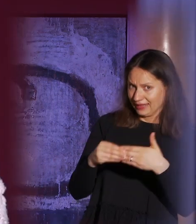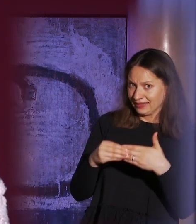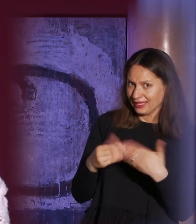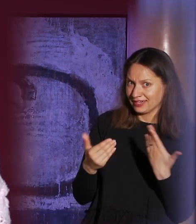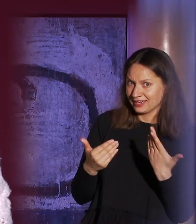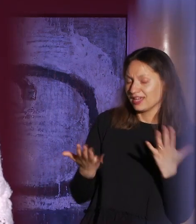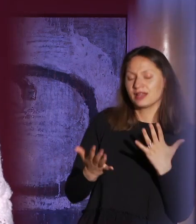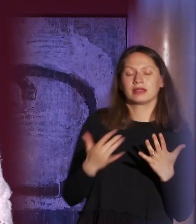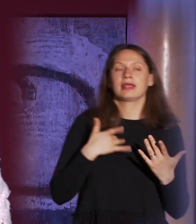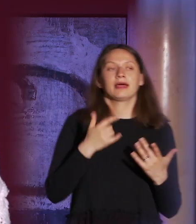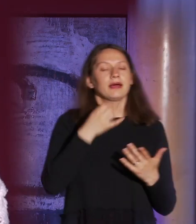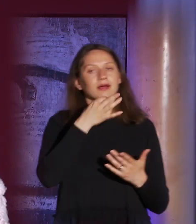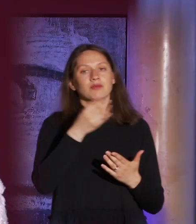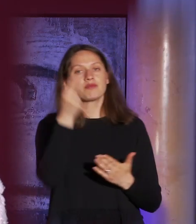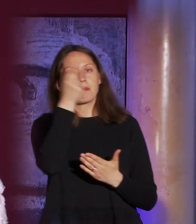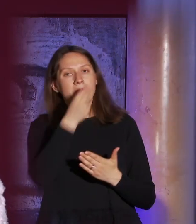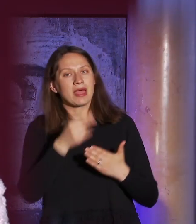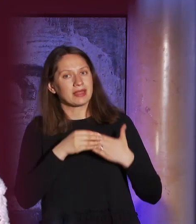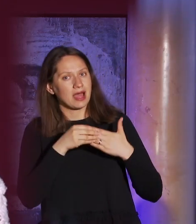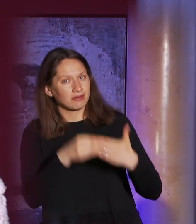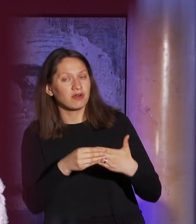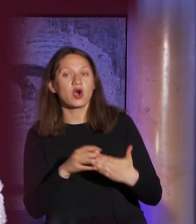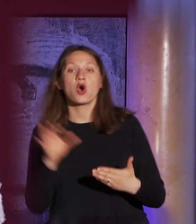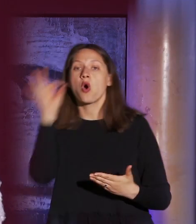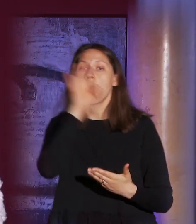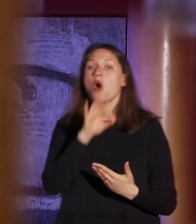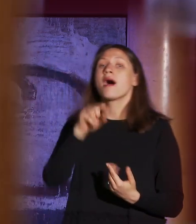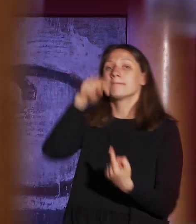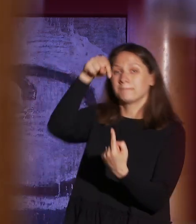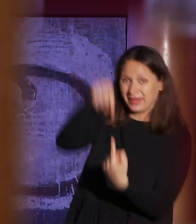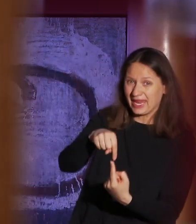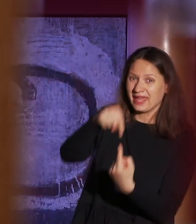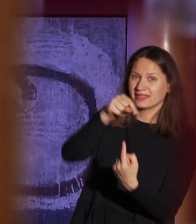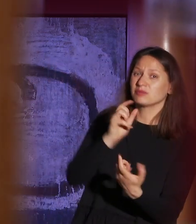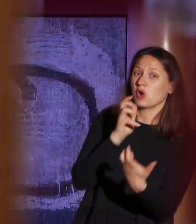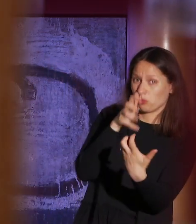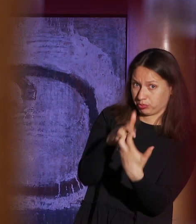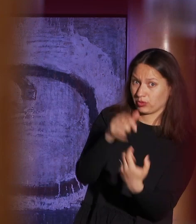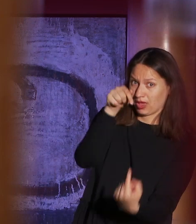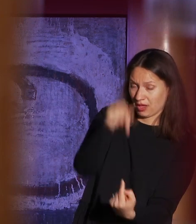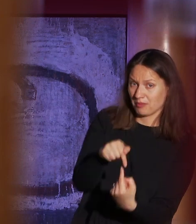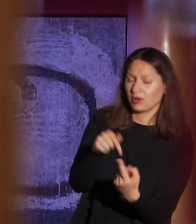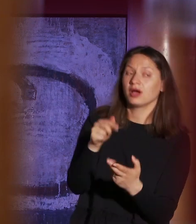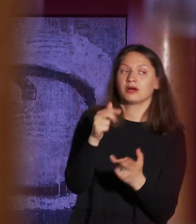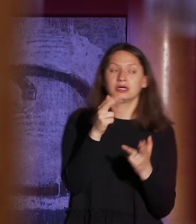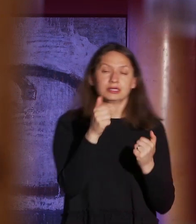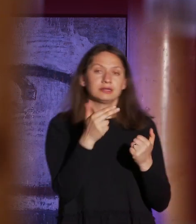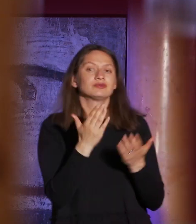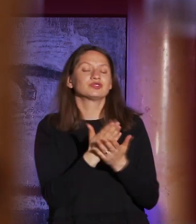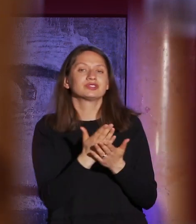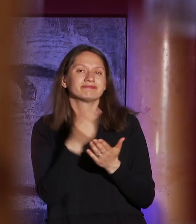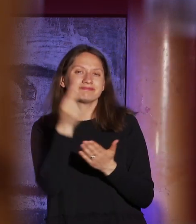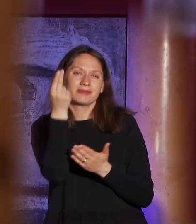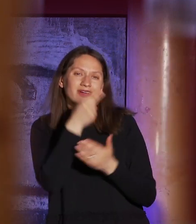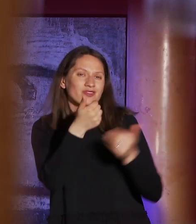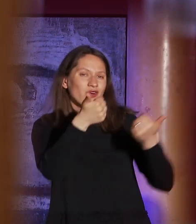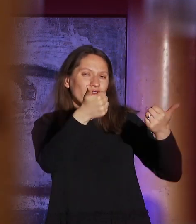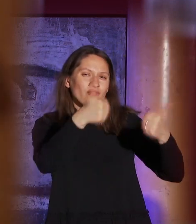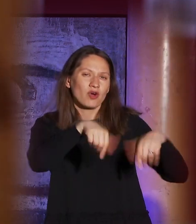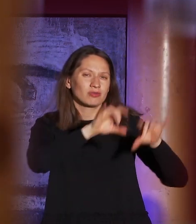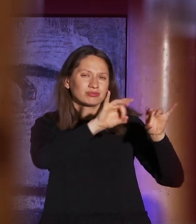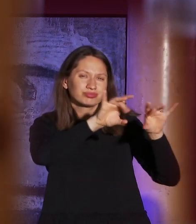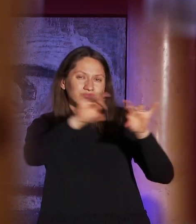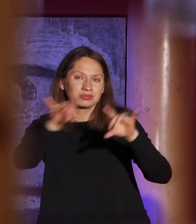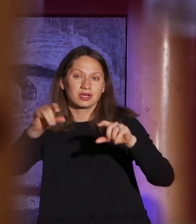pirmauti. Nežinau. Prieinamame mene galbūt. Taip, nu, turbūt, bet tai yra formos, tai yra būdai. Ir čia yra visiška laisvė atrasti